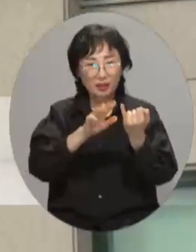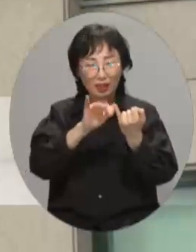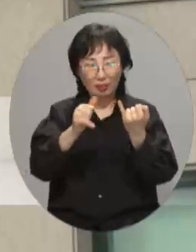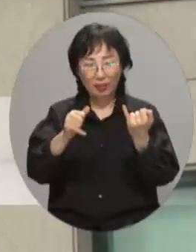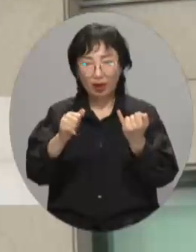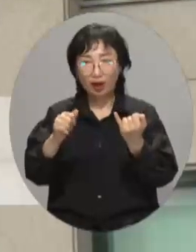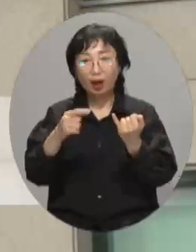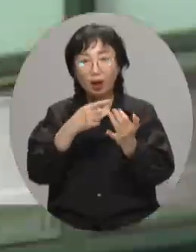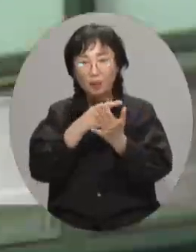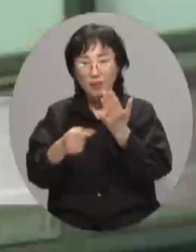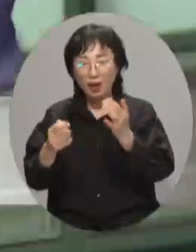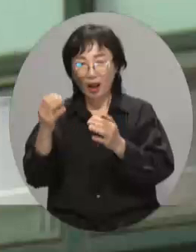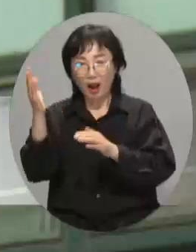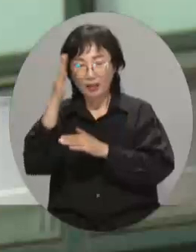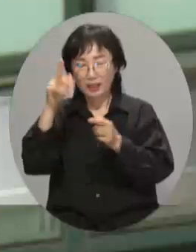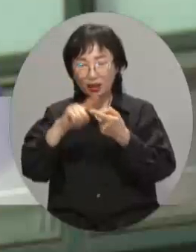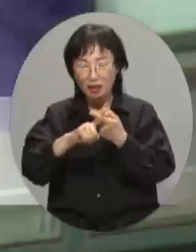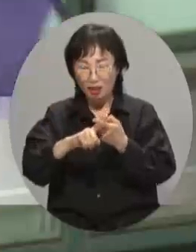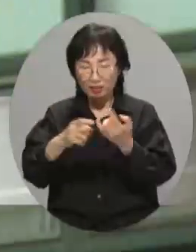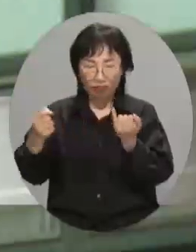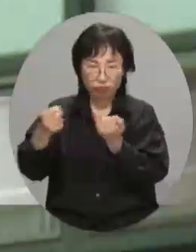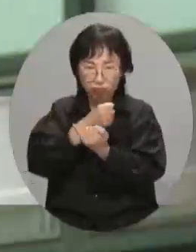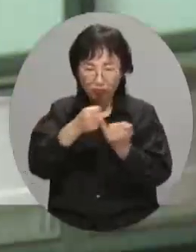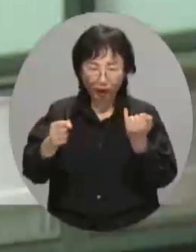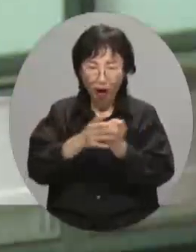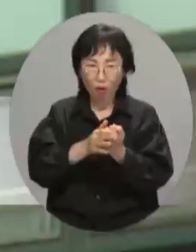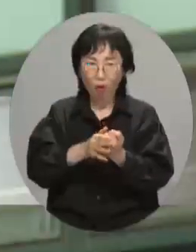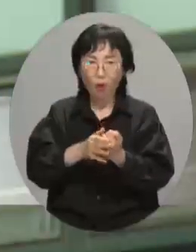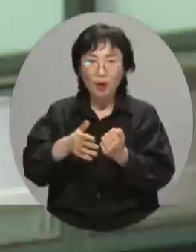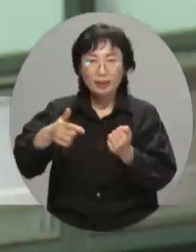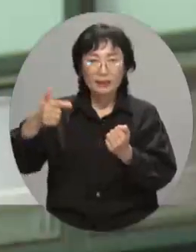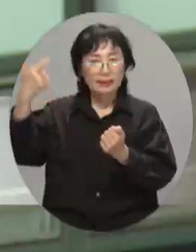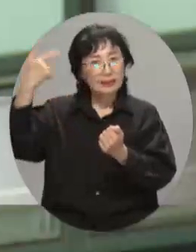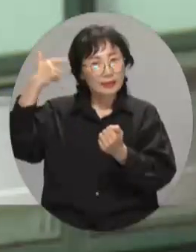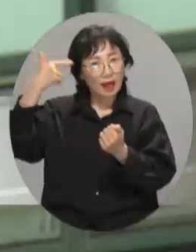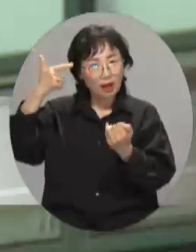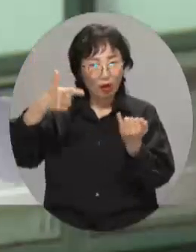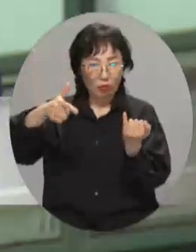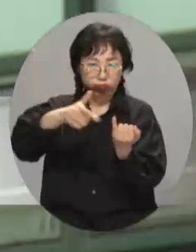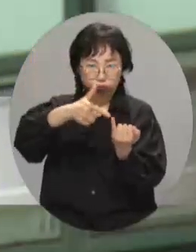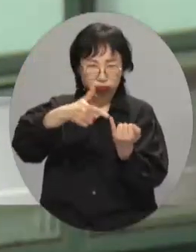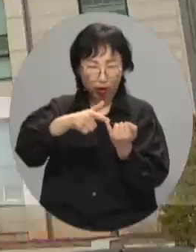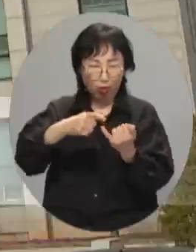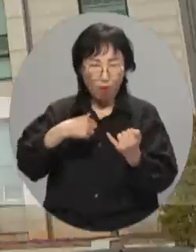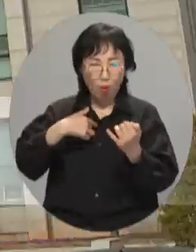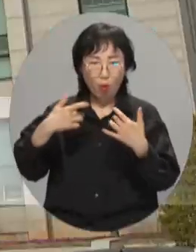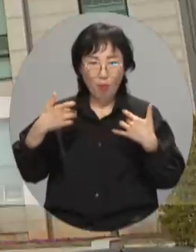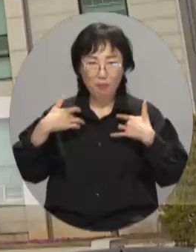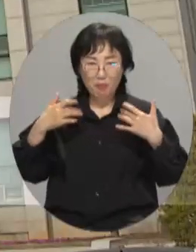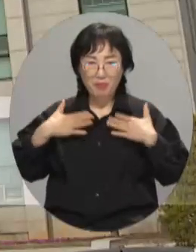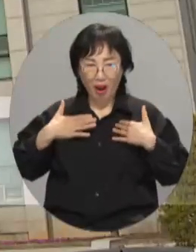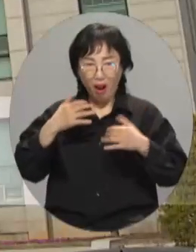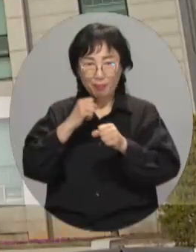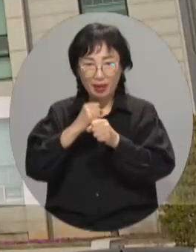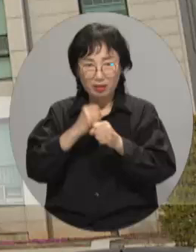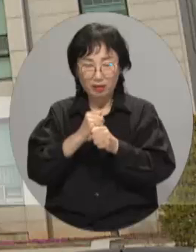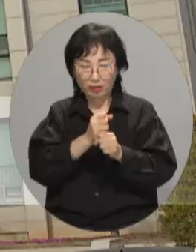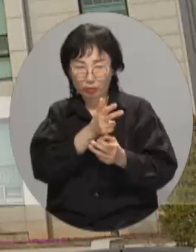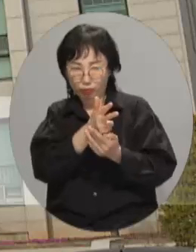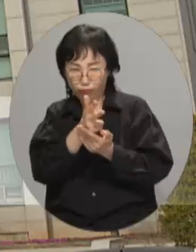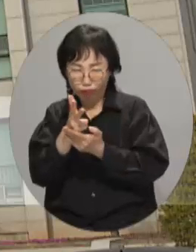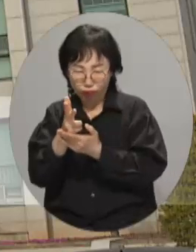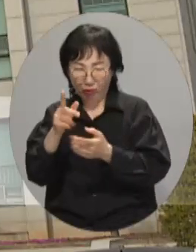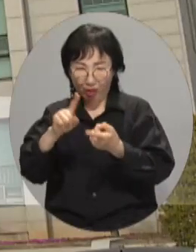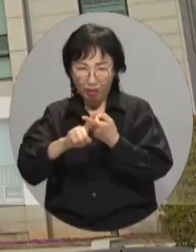주먹으로 때리고 헤어드라이어로 학대했으며 옷을 벗기고 폭행하는 장면을 생중계한 것으로 파악됐다고